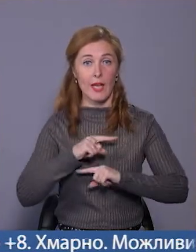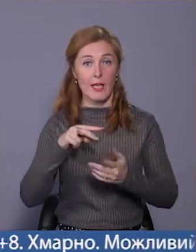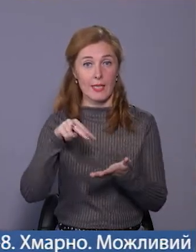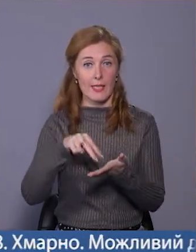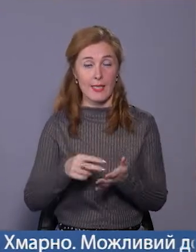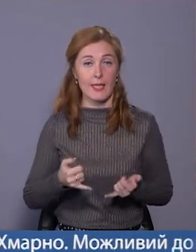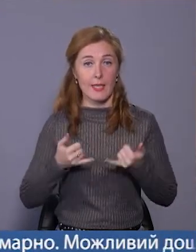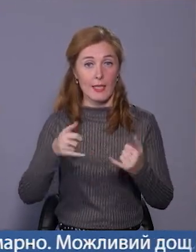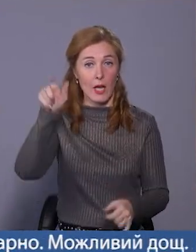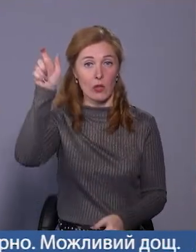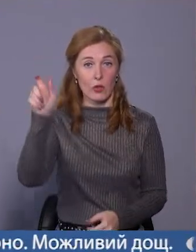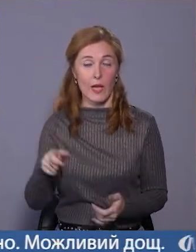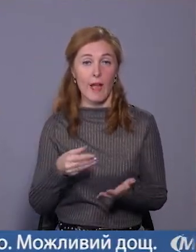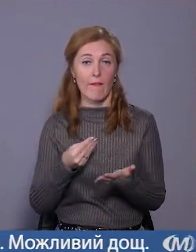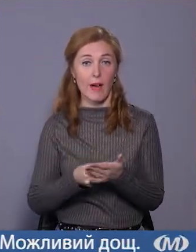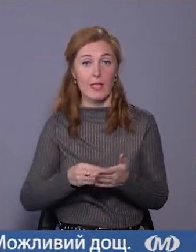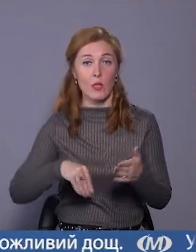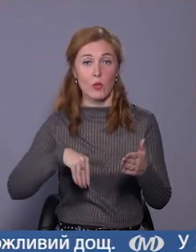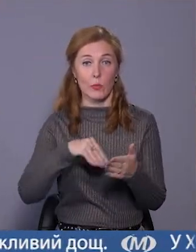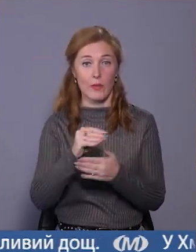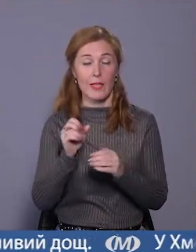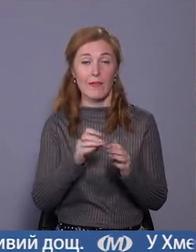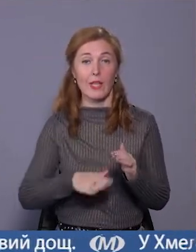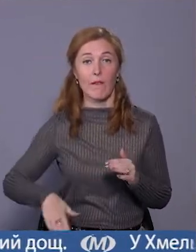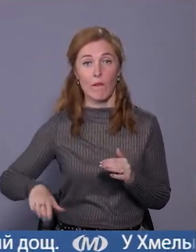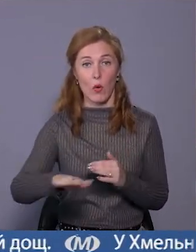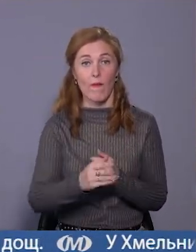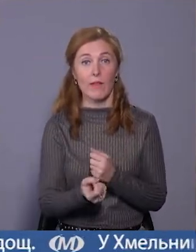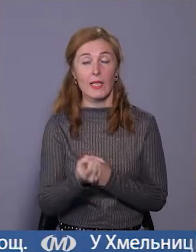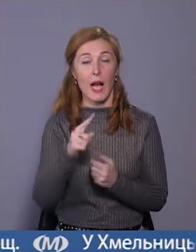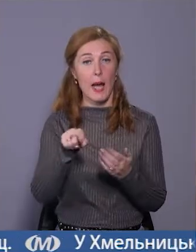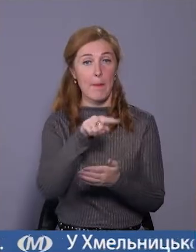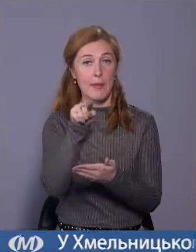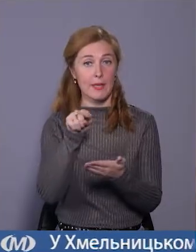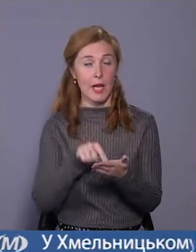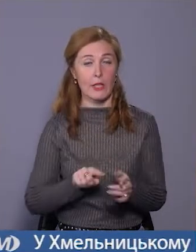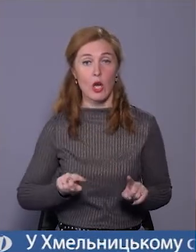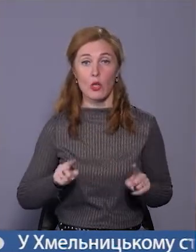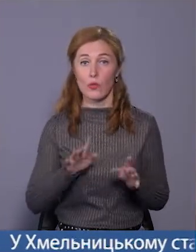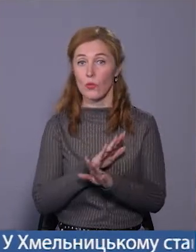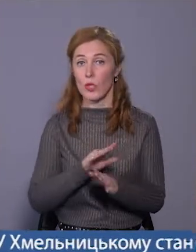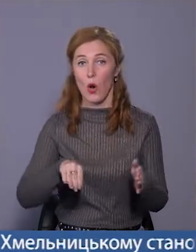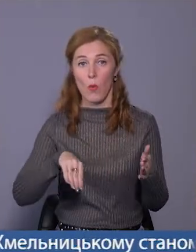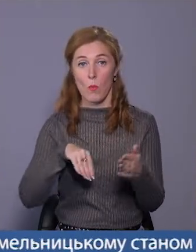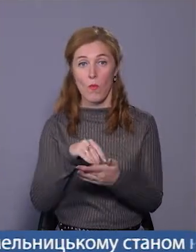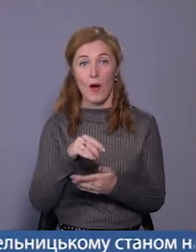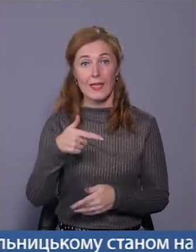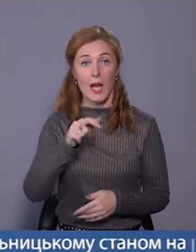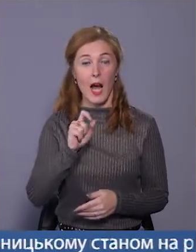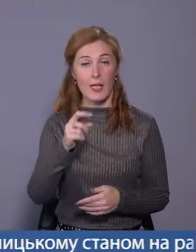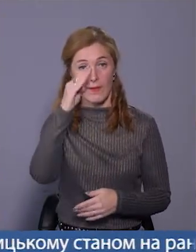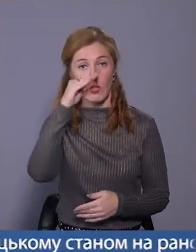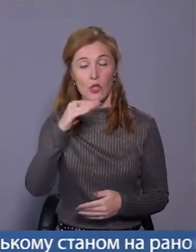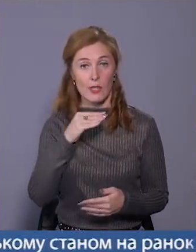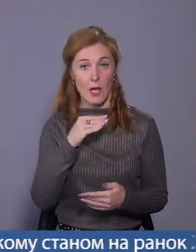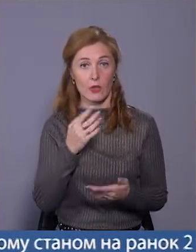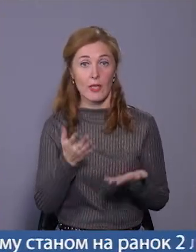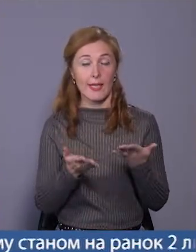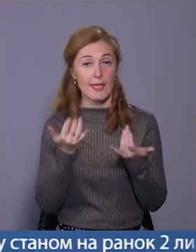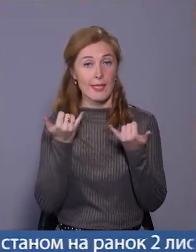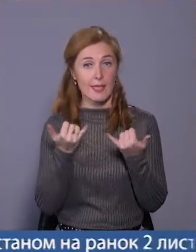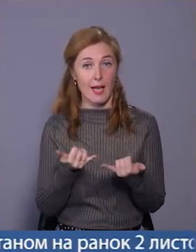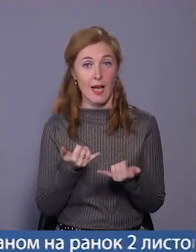подолян складає вартість закупівлі газу в Європі. Виникає питання, а чому не купувати газ вітчизняного видобутку, який зараз в